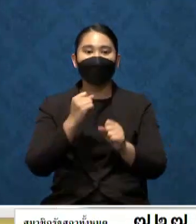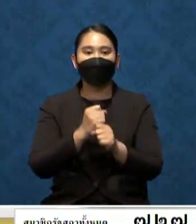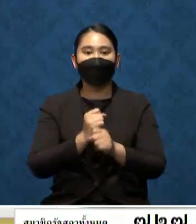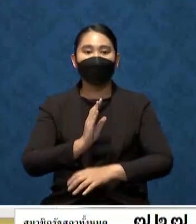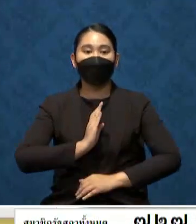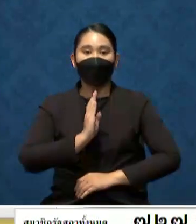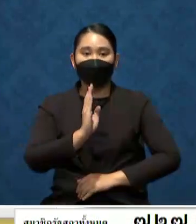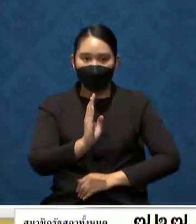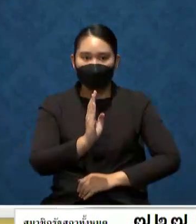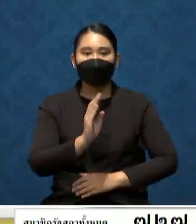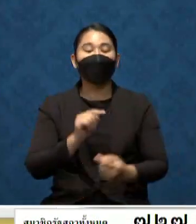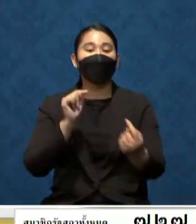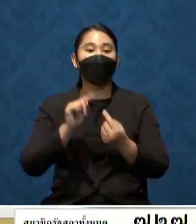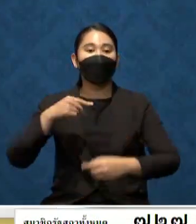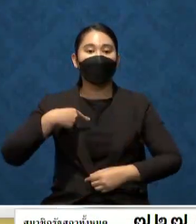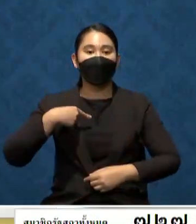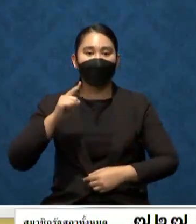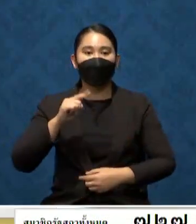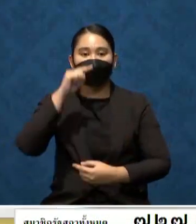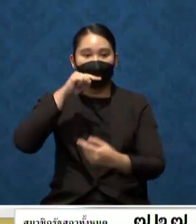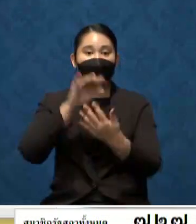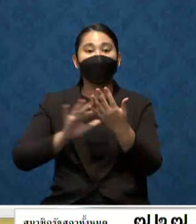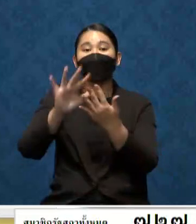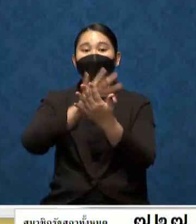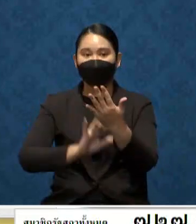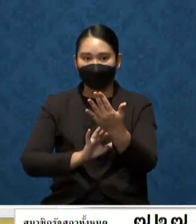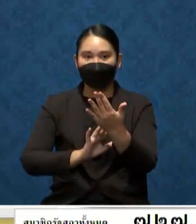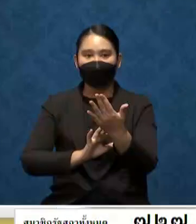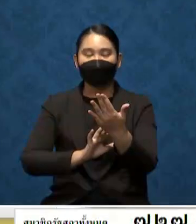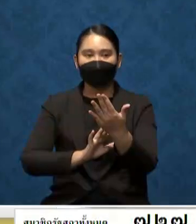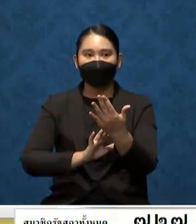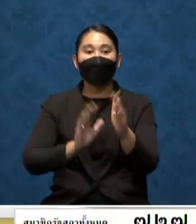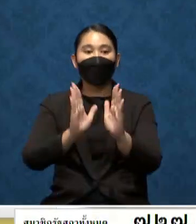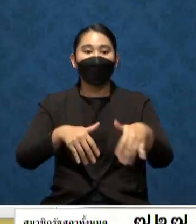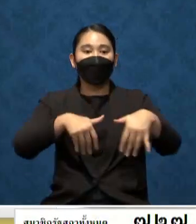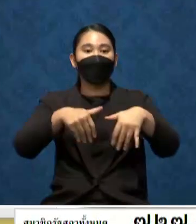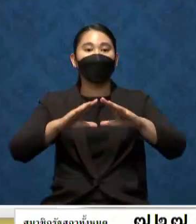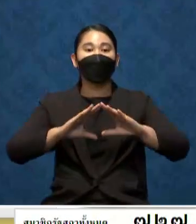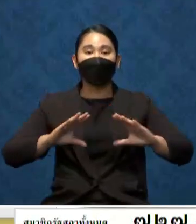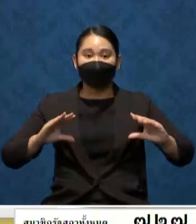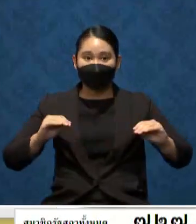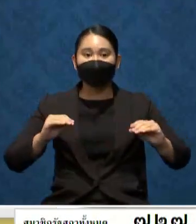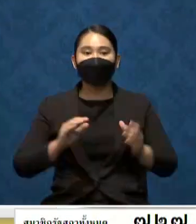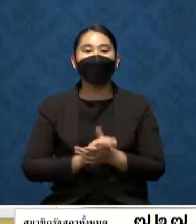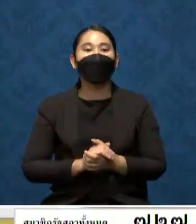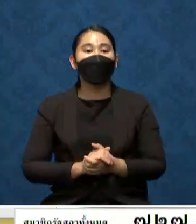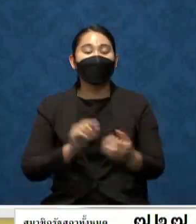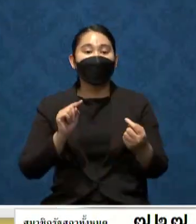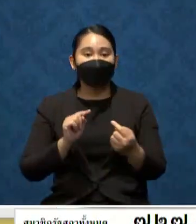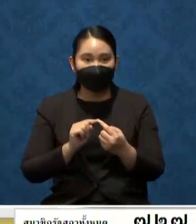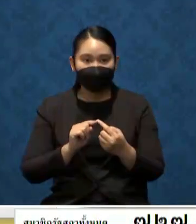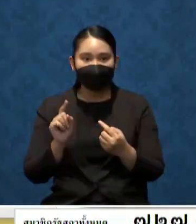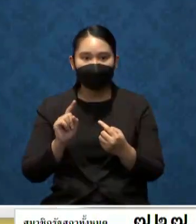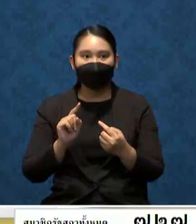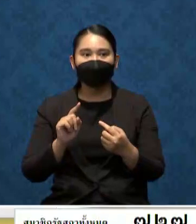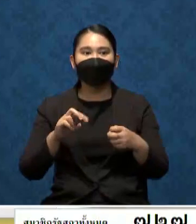ตย์สุจริตเพื่อประโยชน์ส่วนรวมของประเทศชาติและความผาสุกของประชาชนโดยส่วนรวมโดยปราศจาก